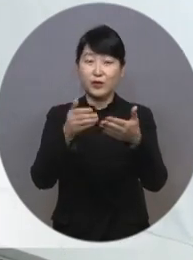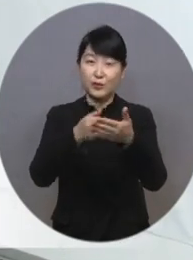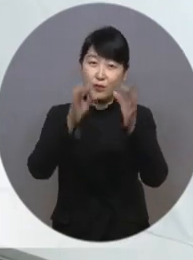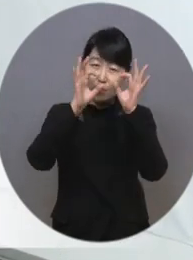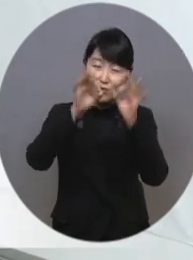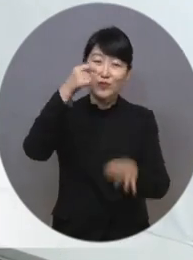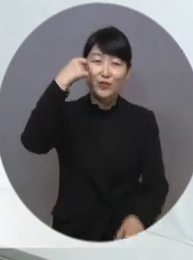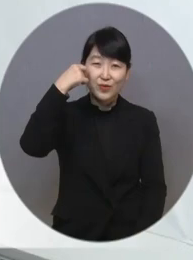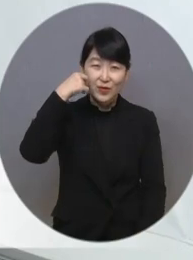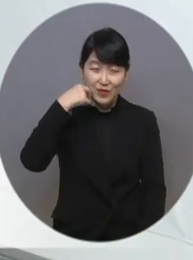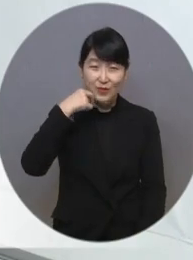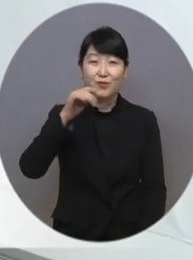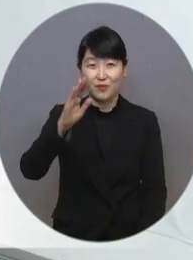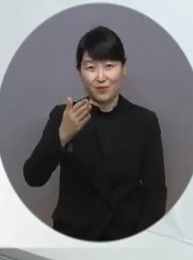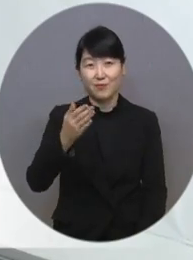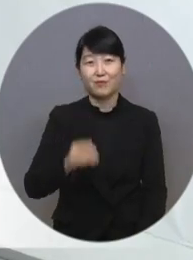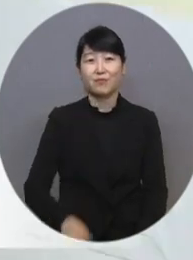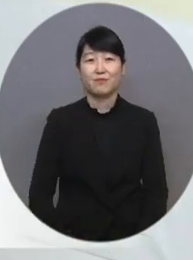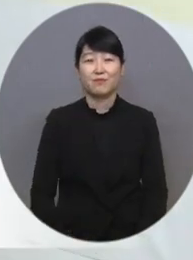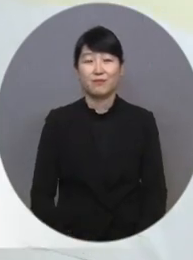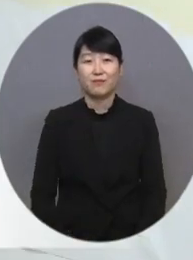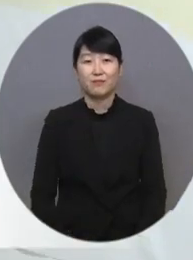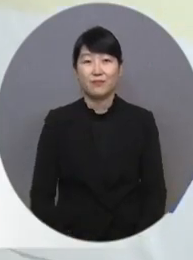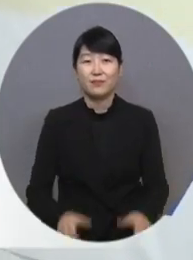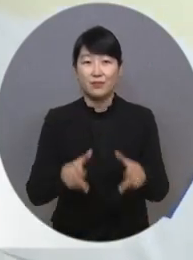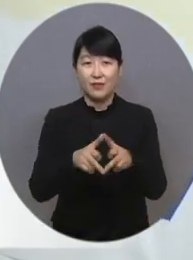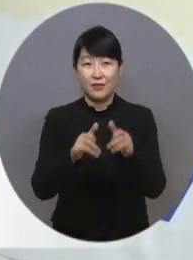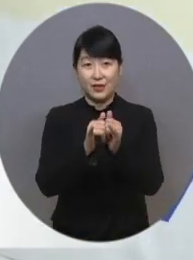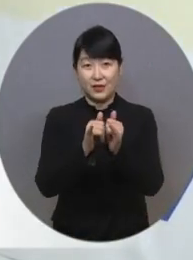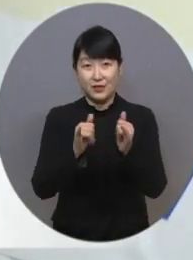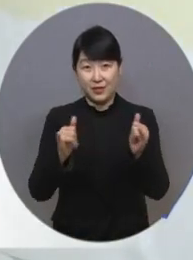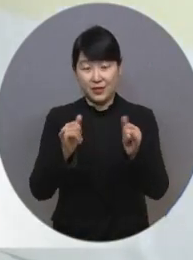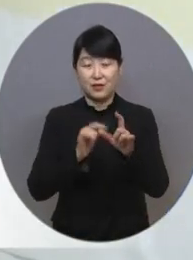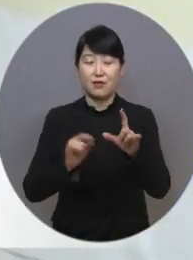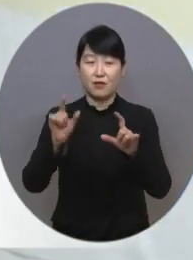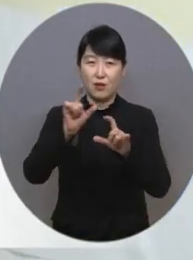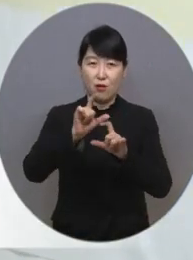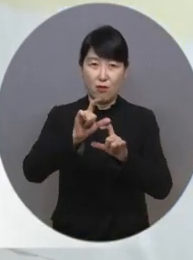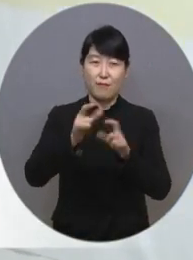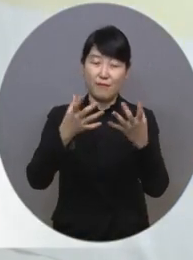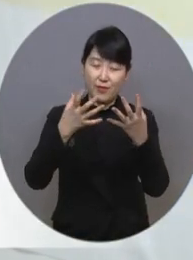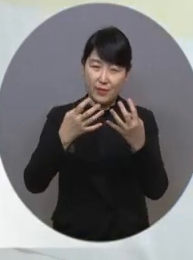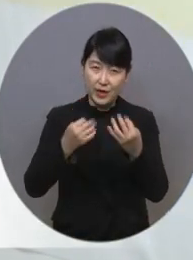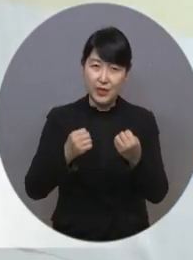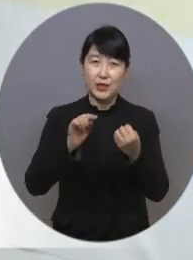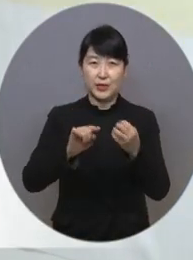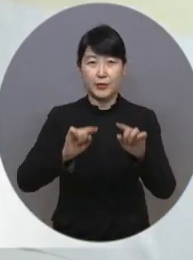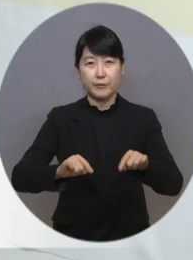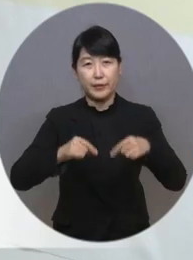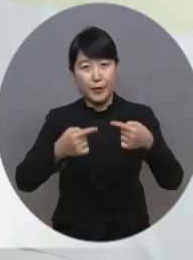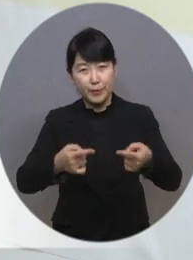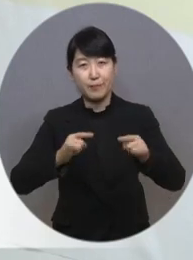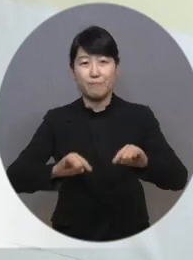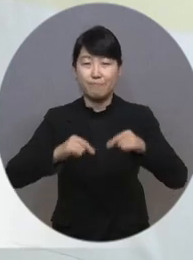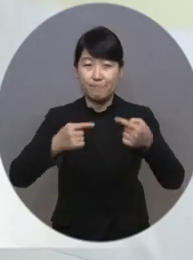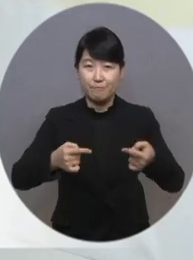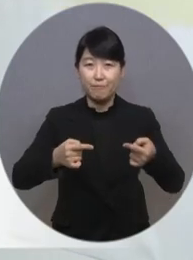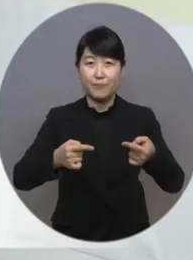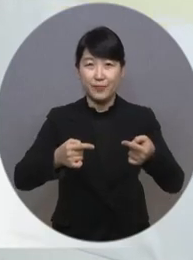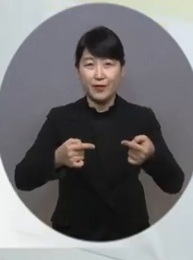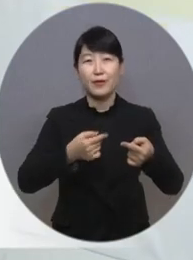그림들을 감상해 주셨으면 감사하고요. 장애인분들이 더 많은 이런 기회에